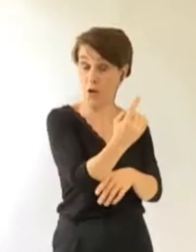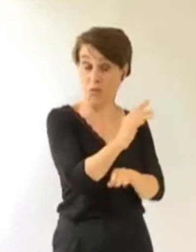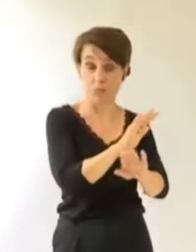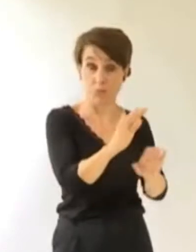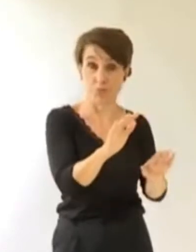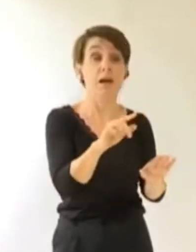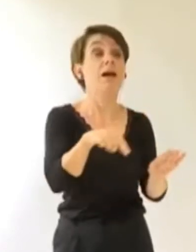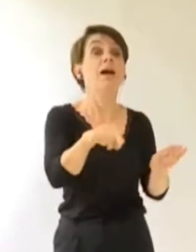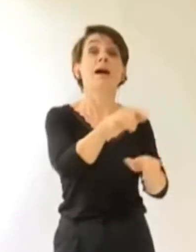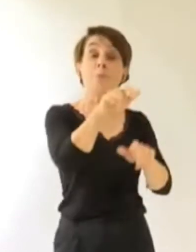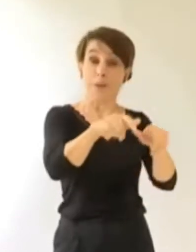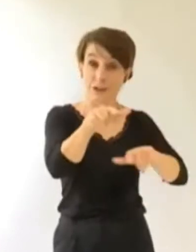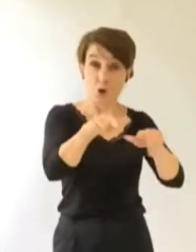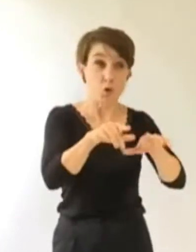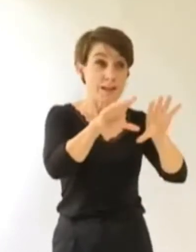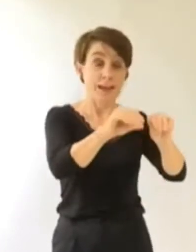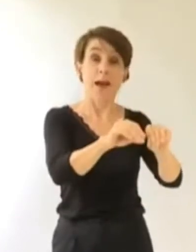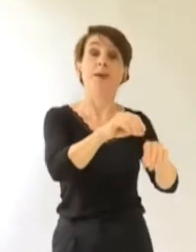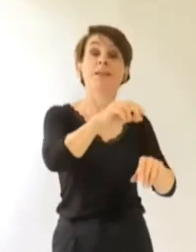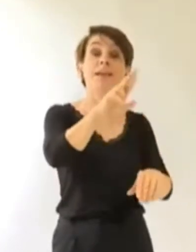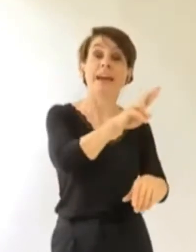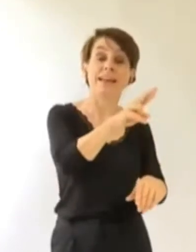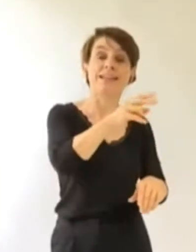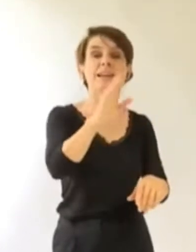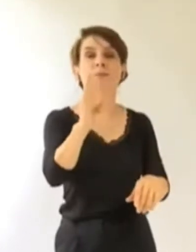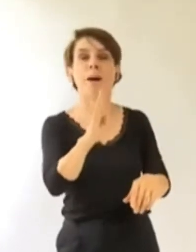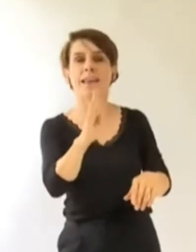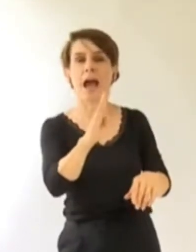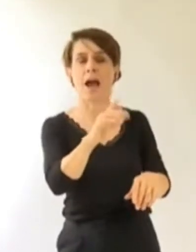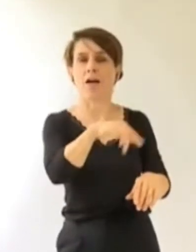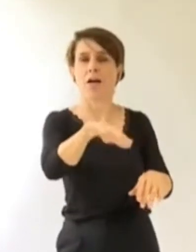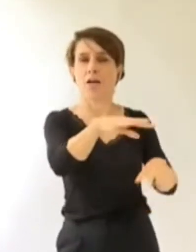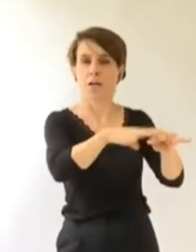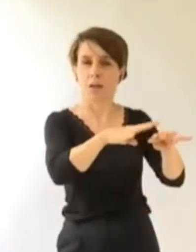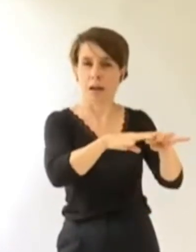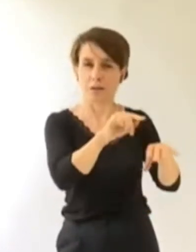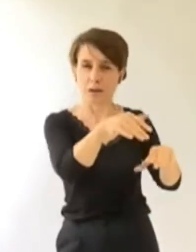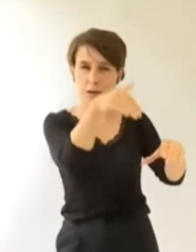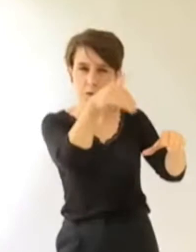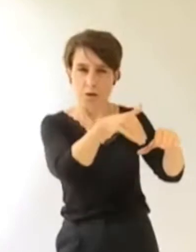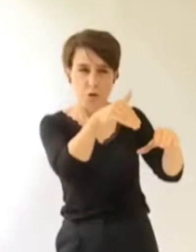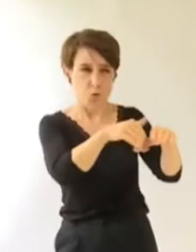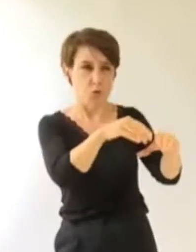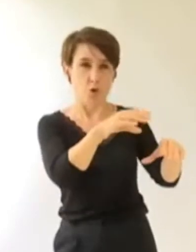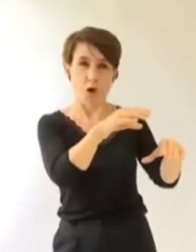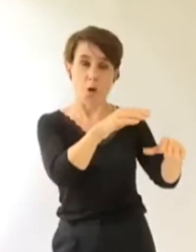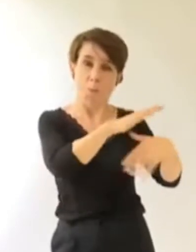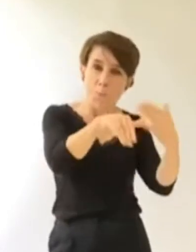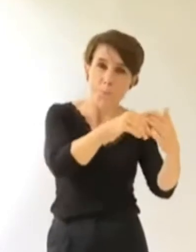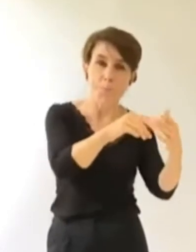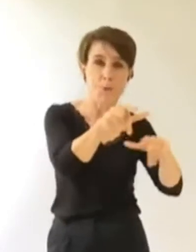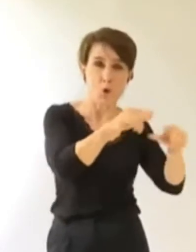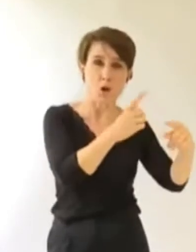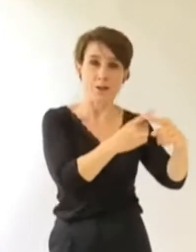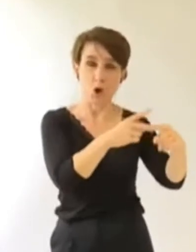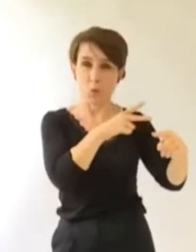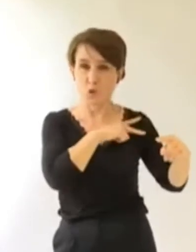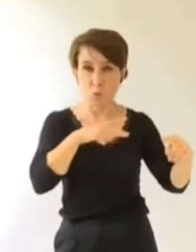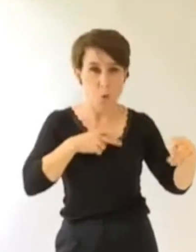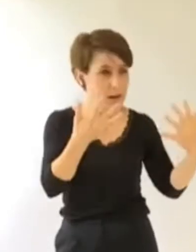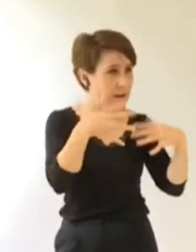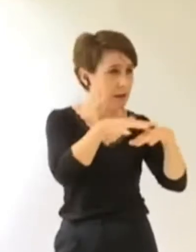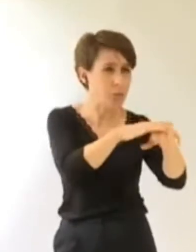habitent Régnès-Bayard et qui vivent avec une forte présence de copropriété sont très